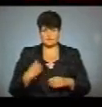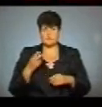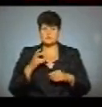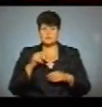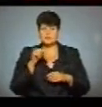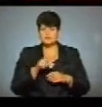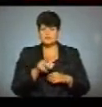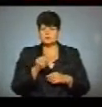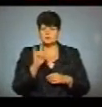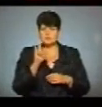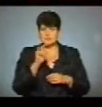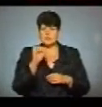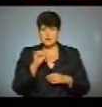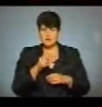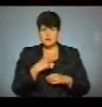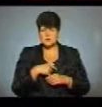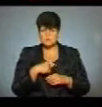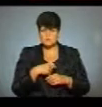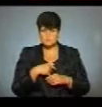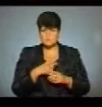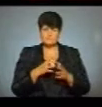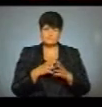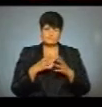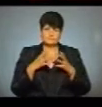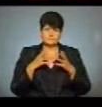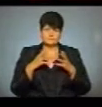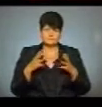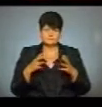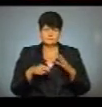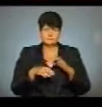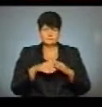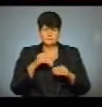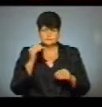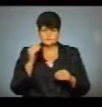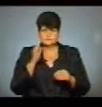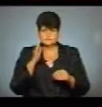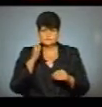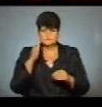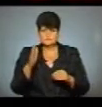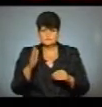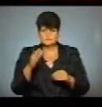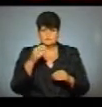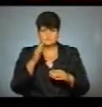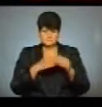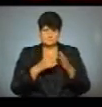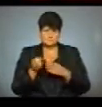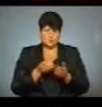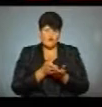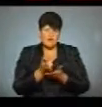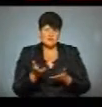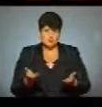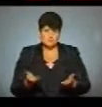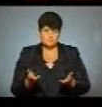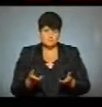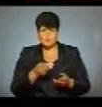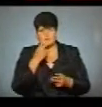для того, щоб дитина могла собі більше вибрати в майбутньому кращу професію.